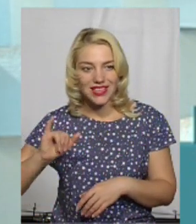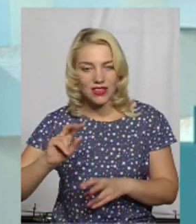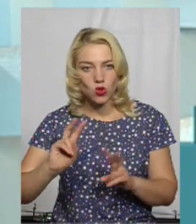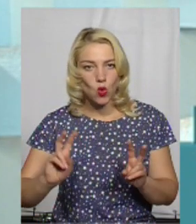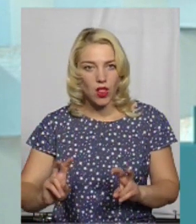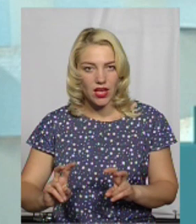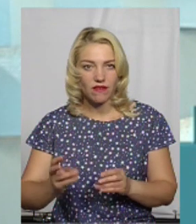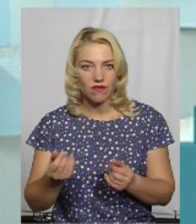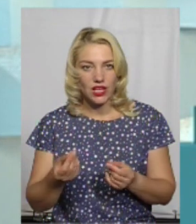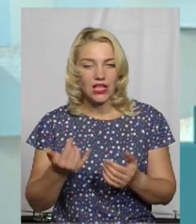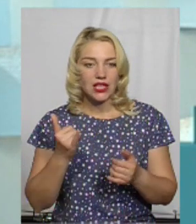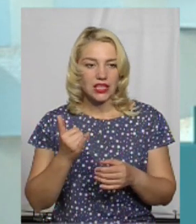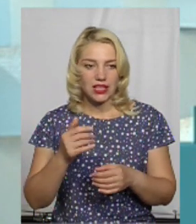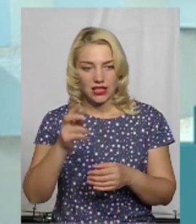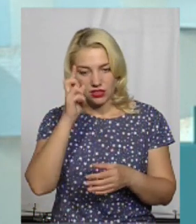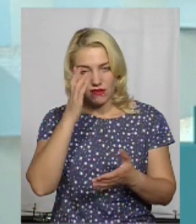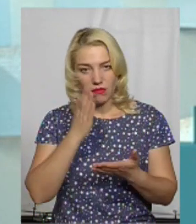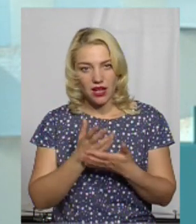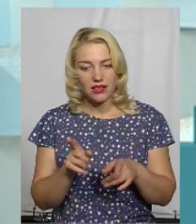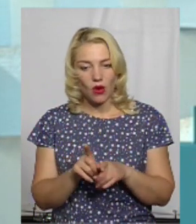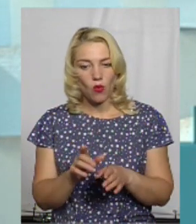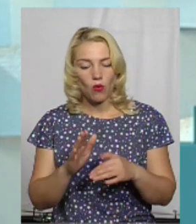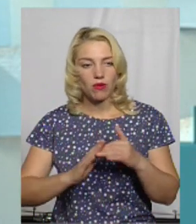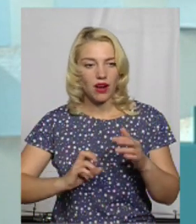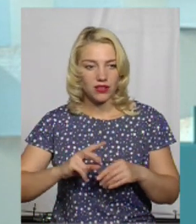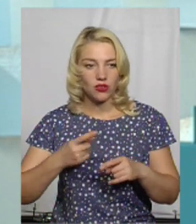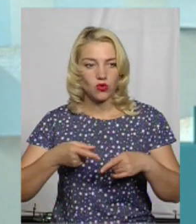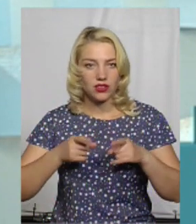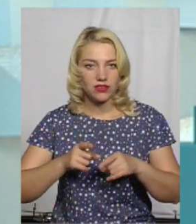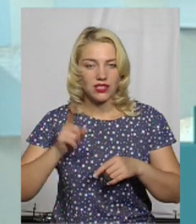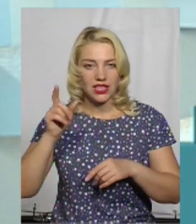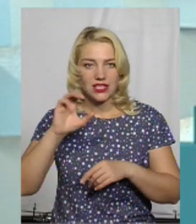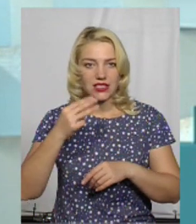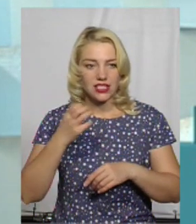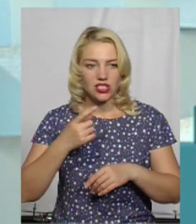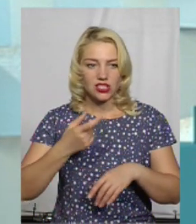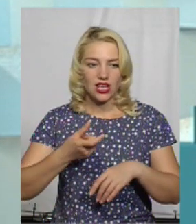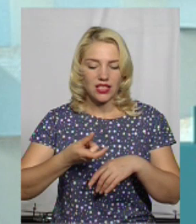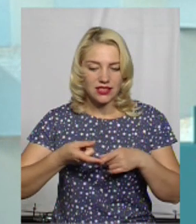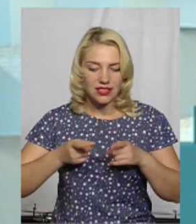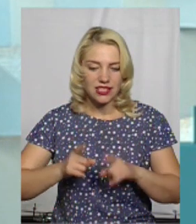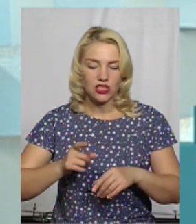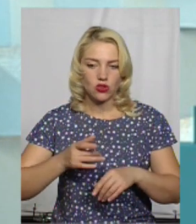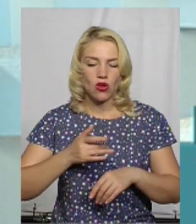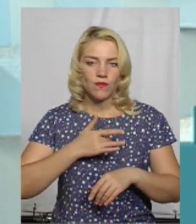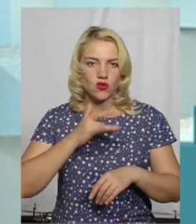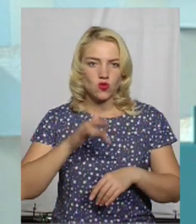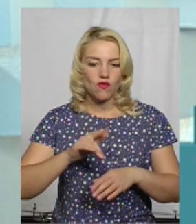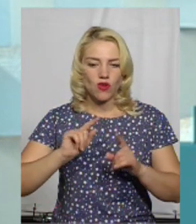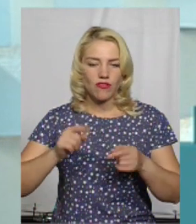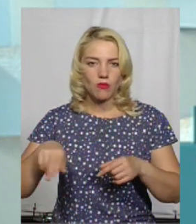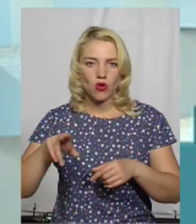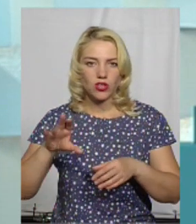про мільйони доларів, і держава має таку практику. При тому, що в США дійсно суворі вимоги до вакцинації, вони все одно